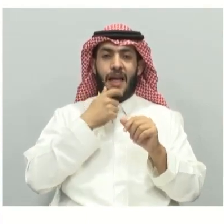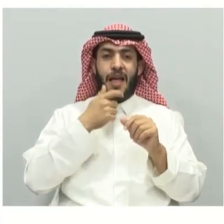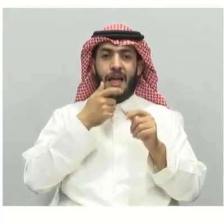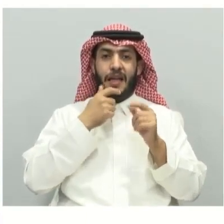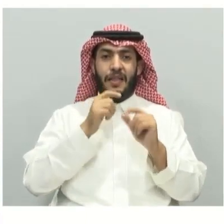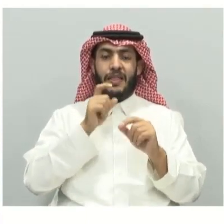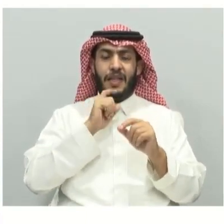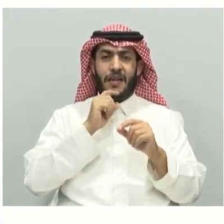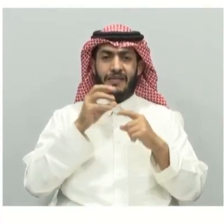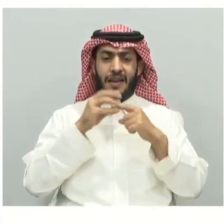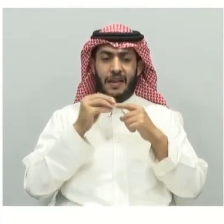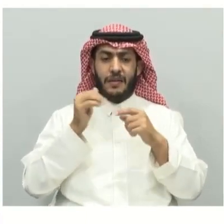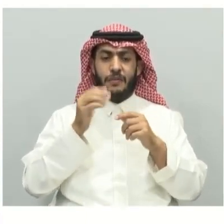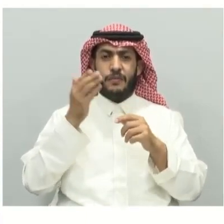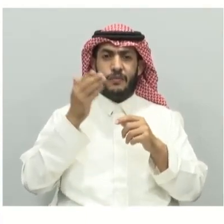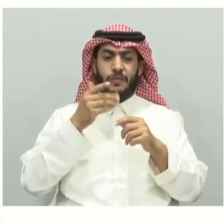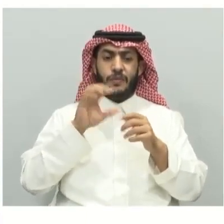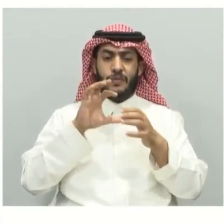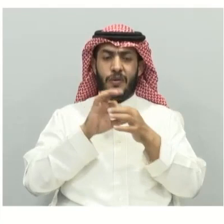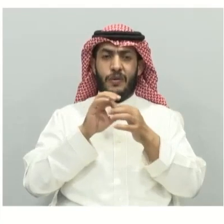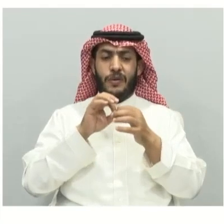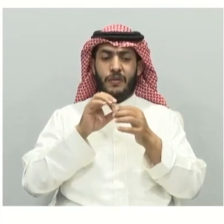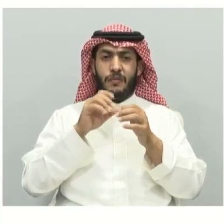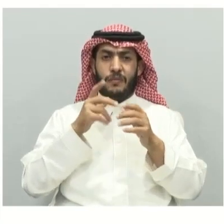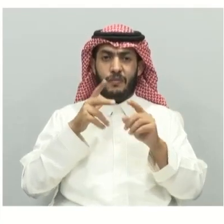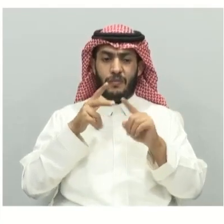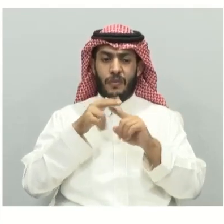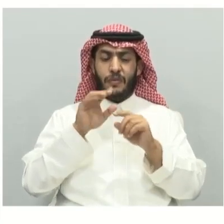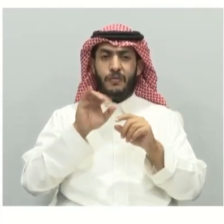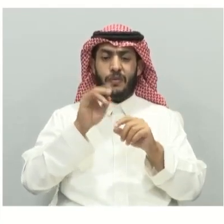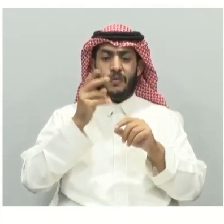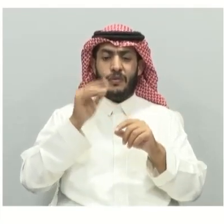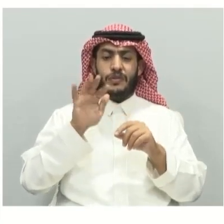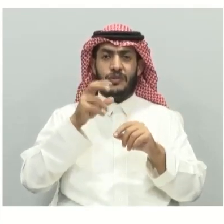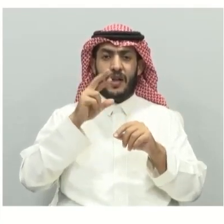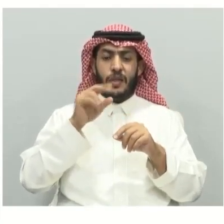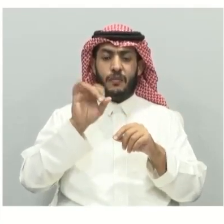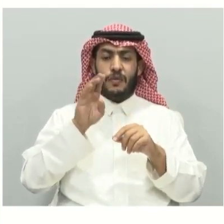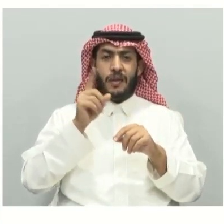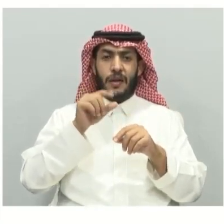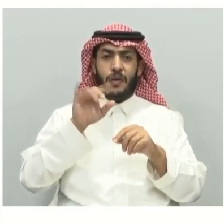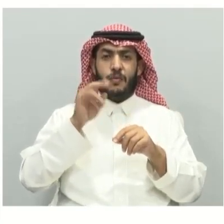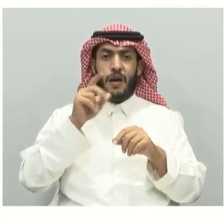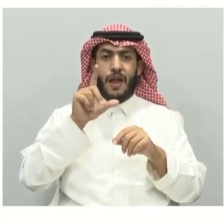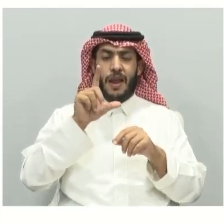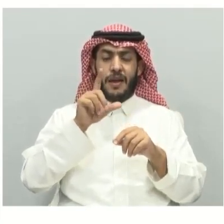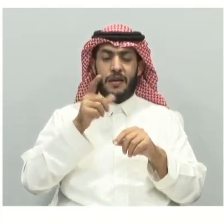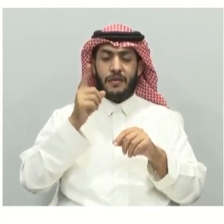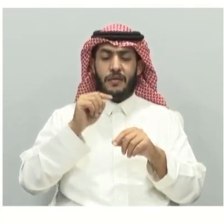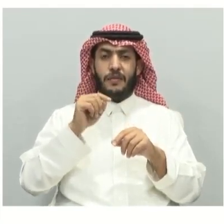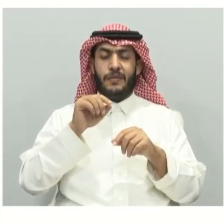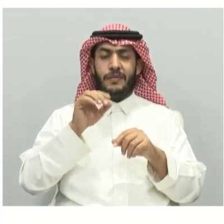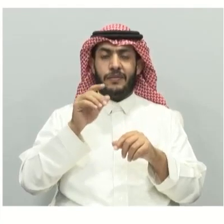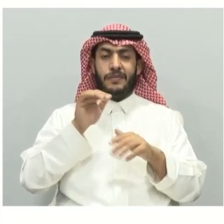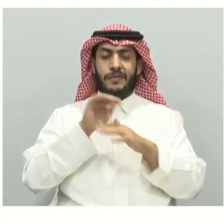الضعيف وكذلك المرسل والمنقطع والمعلق وكذلك الشاذ والمنكر وكذلك المعلل وايضا